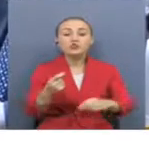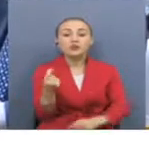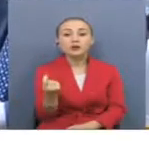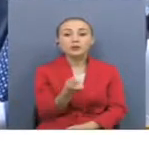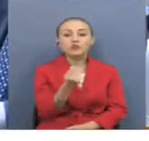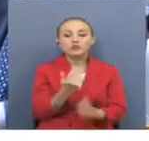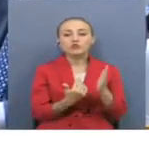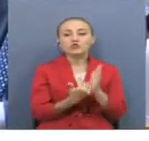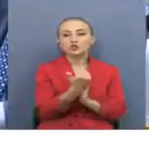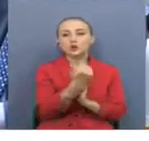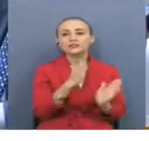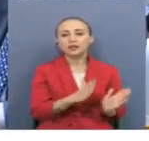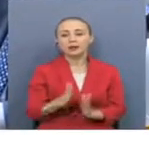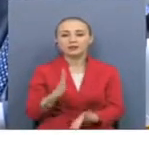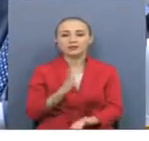болады.